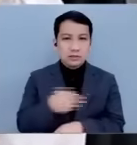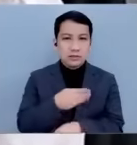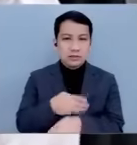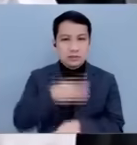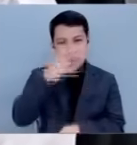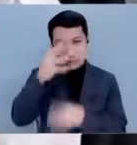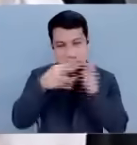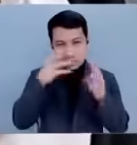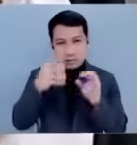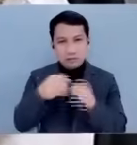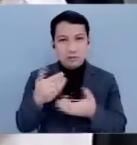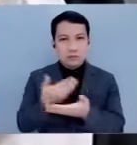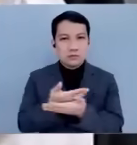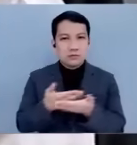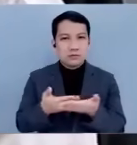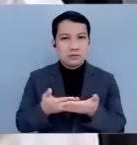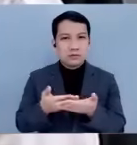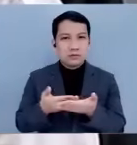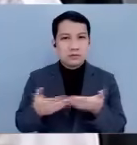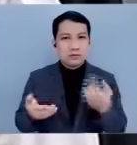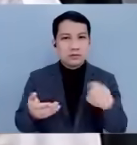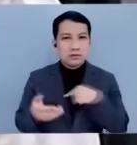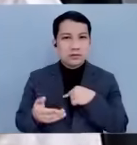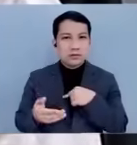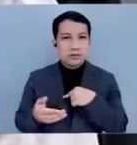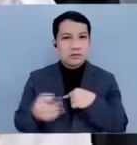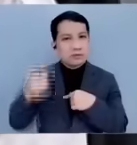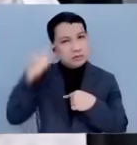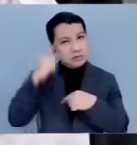mga bagay-bagay. Parang ino-overthink ko yung